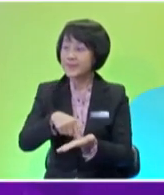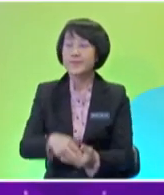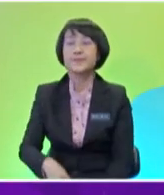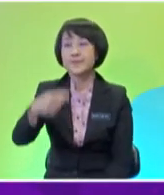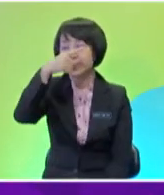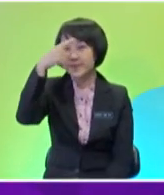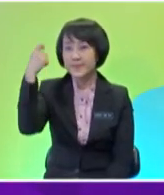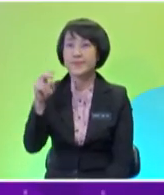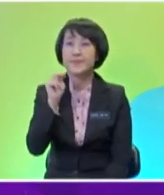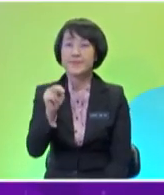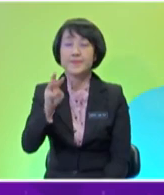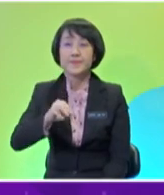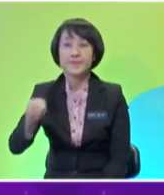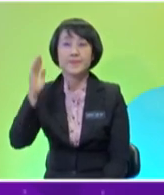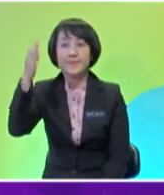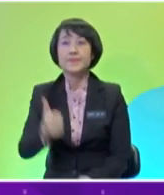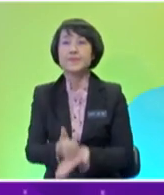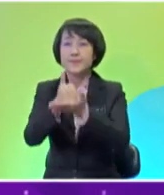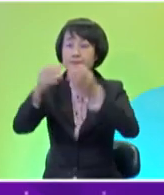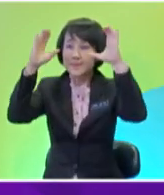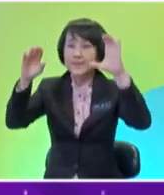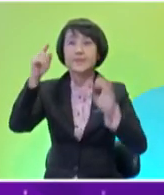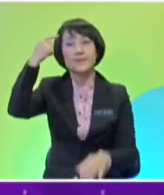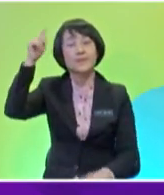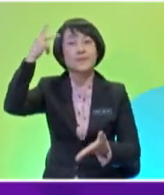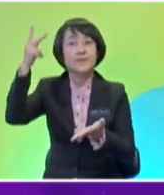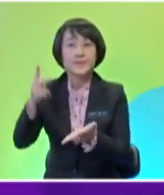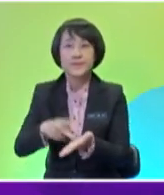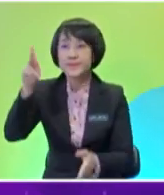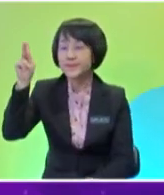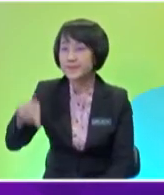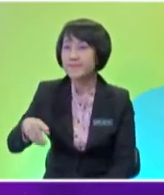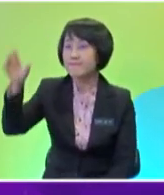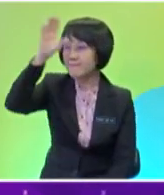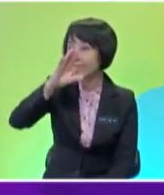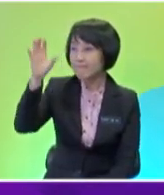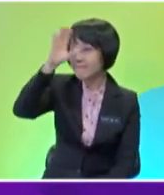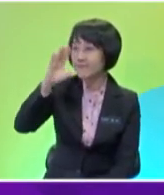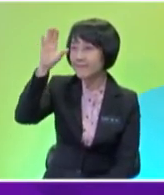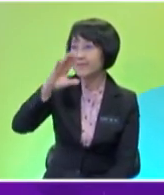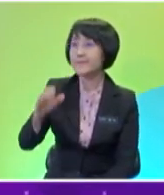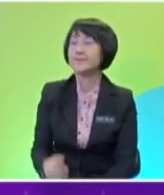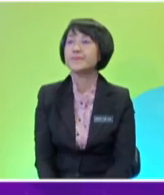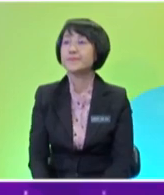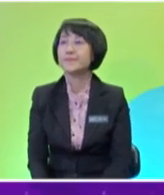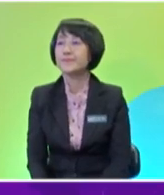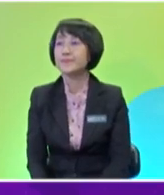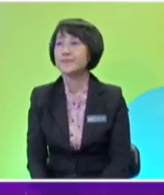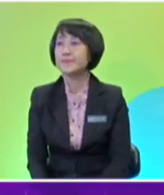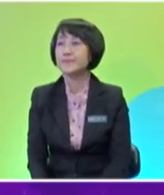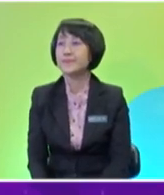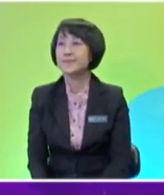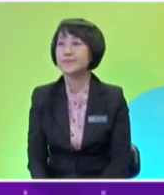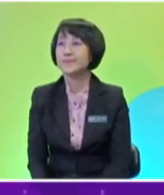murid-murid akan membantu CEO untuk mengenal pasti mencari maklumat-maklumat yang penting dalam